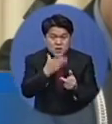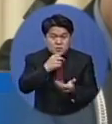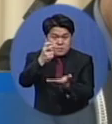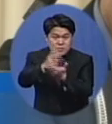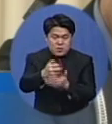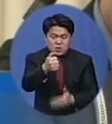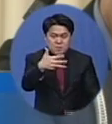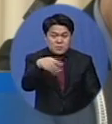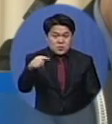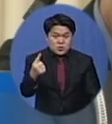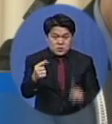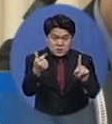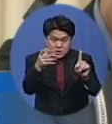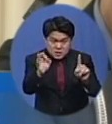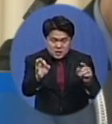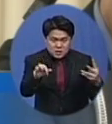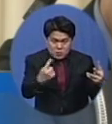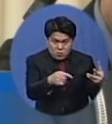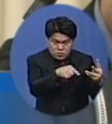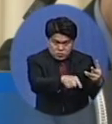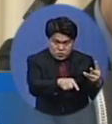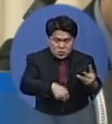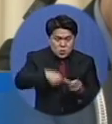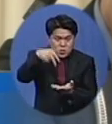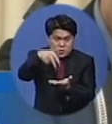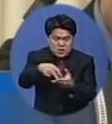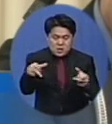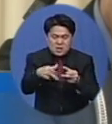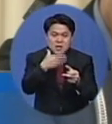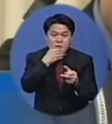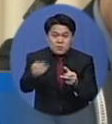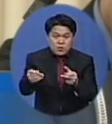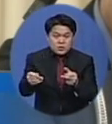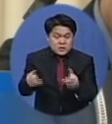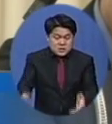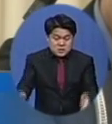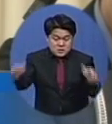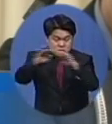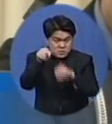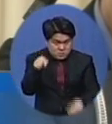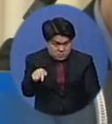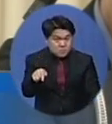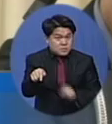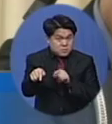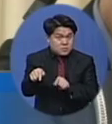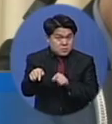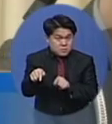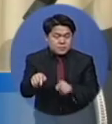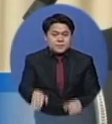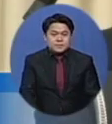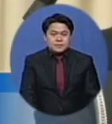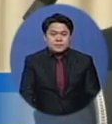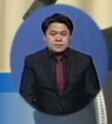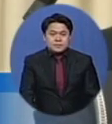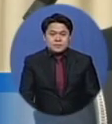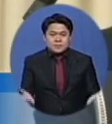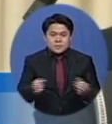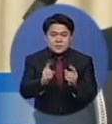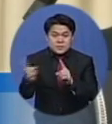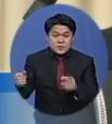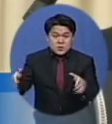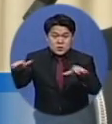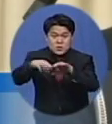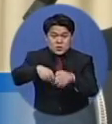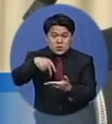장애인복지법 제58조 1항 제3호에 따라서 독립되어져 있는 직업 장애인복지 시설입니다. 직업재활 시설이